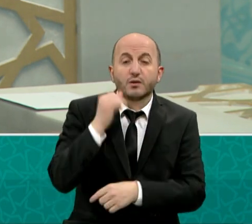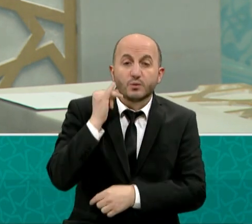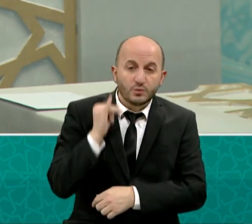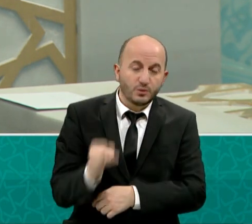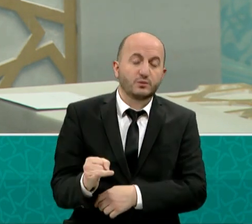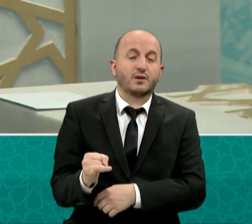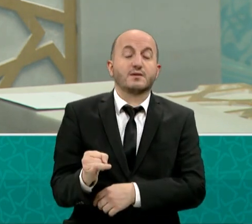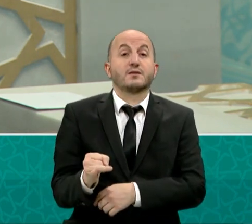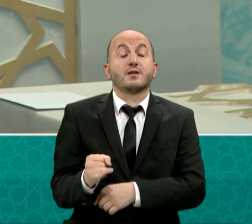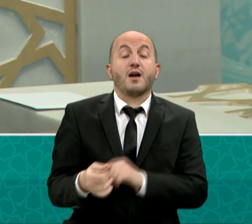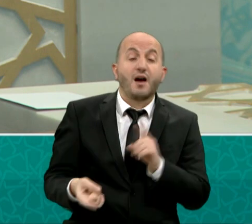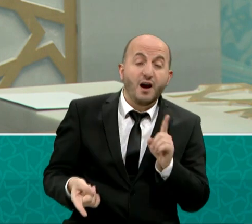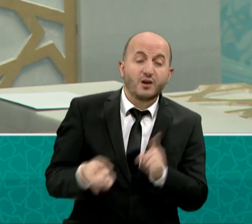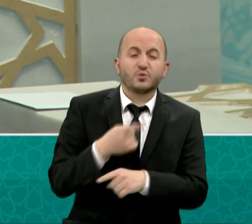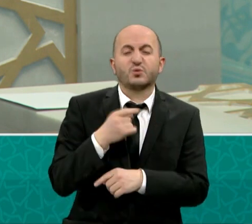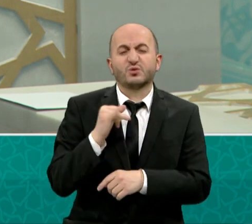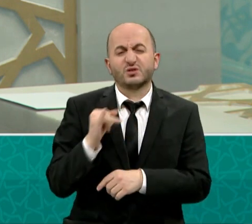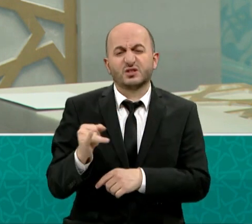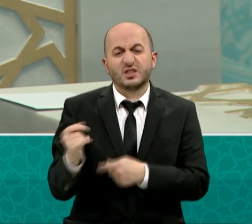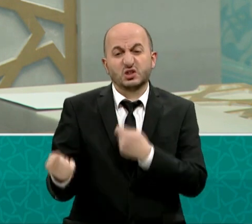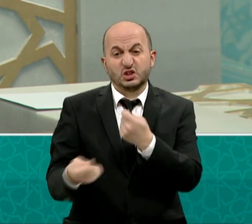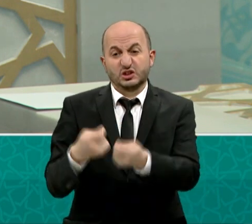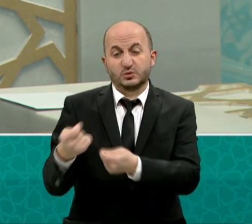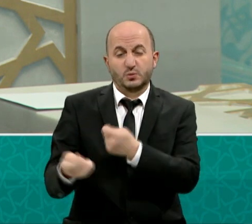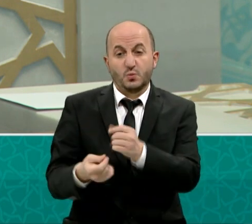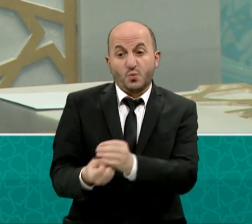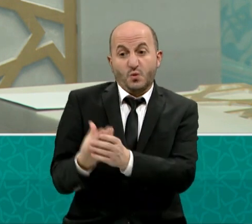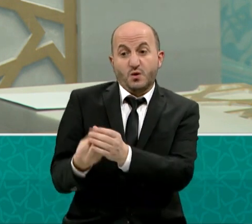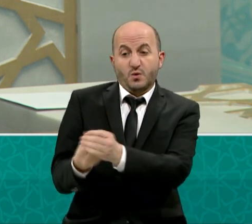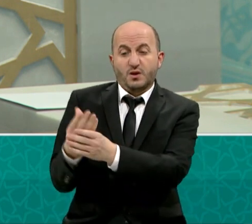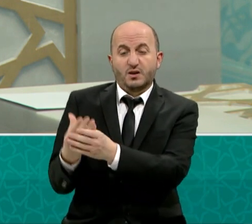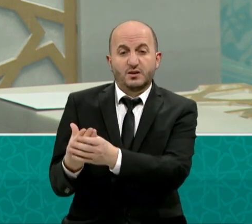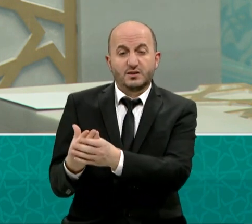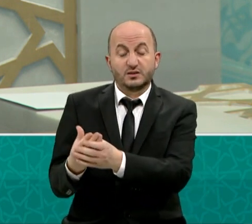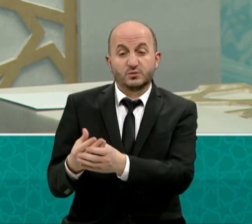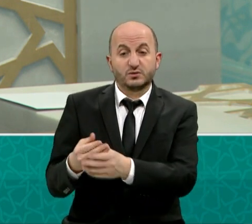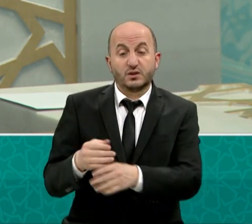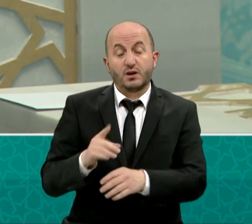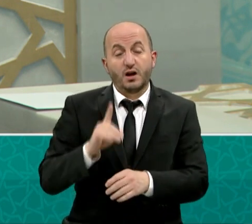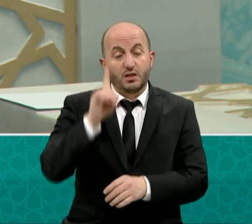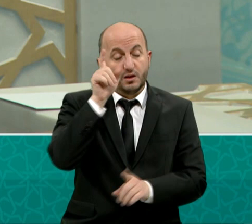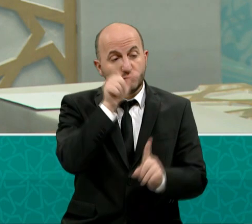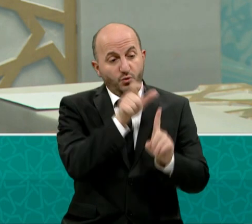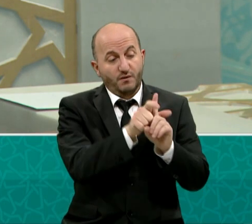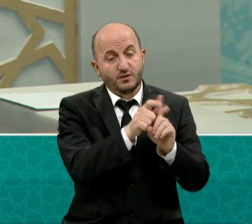kötülükten, her türlü şer odaklarından ve şer üretenlerin şerlerinden Rabbim